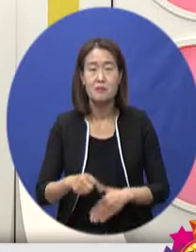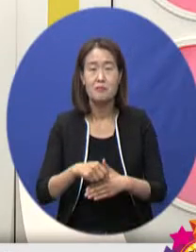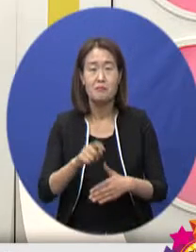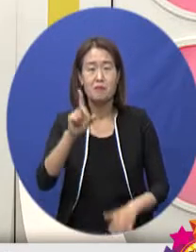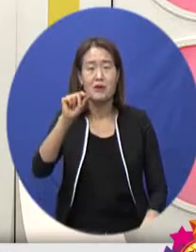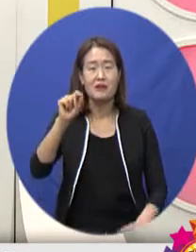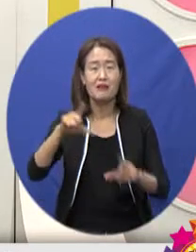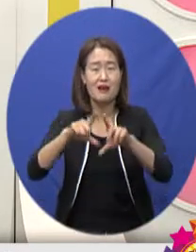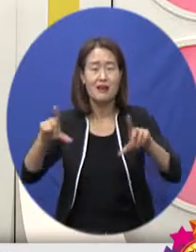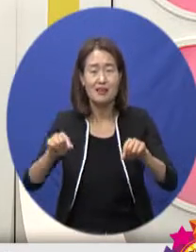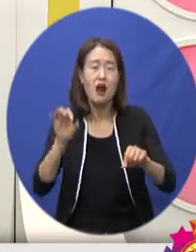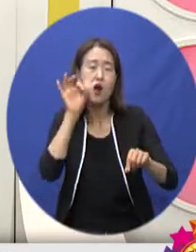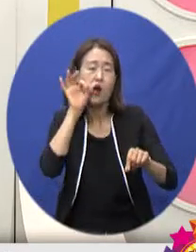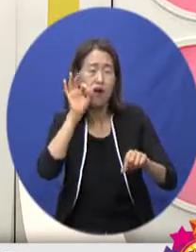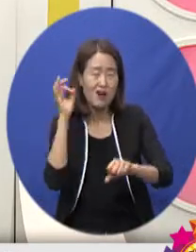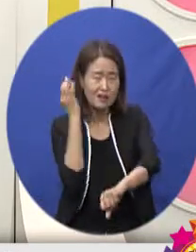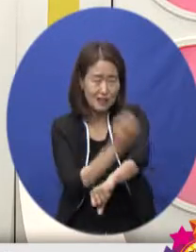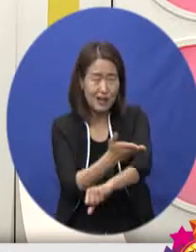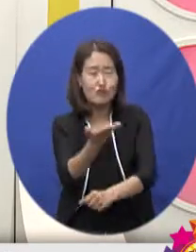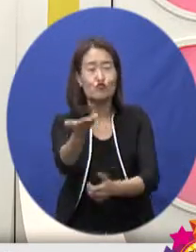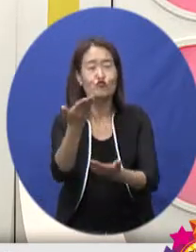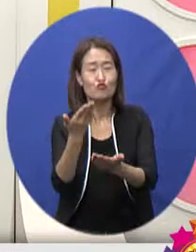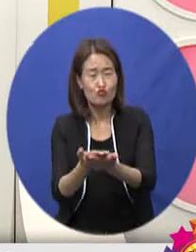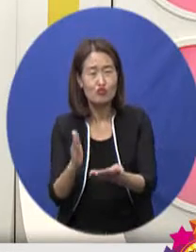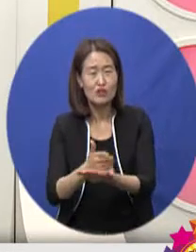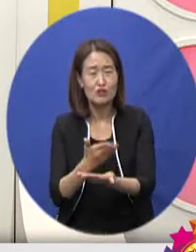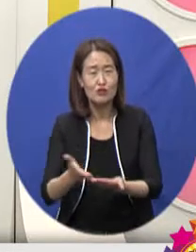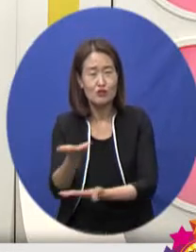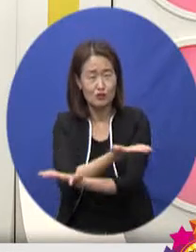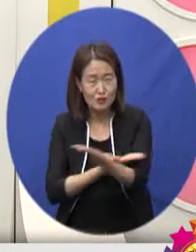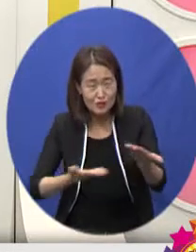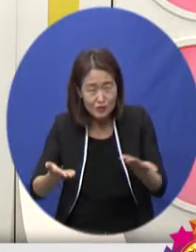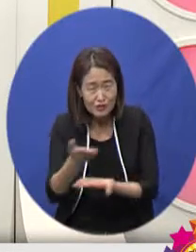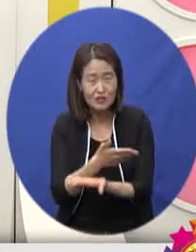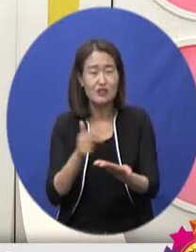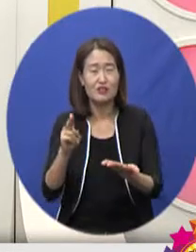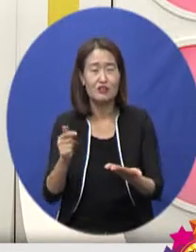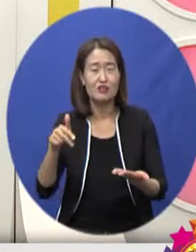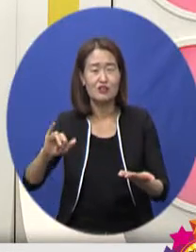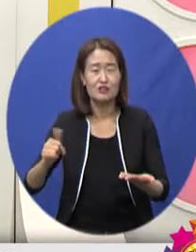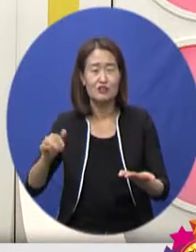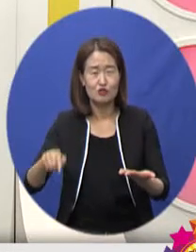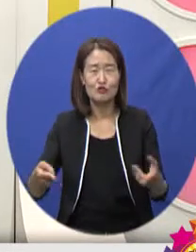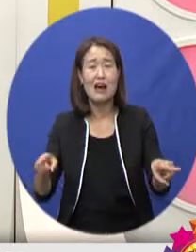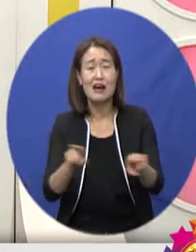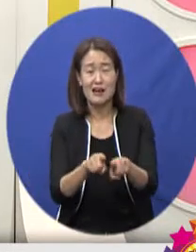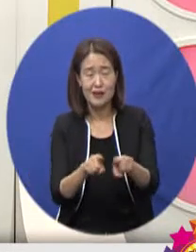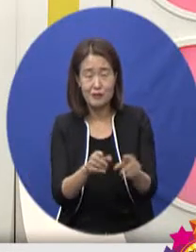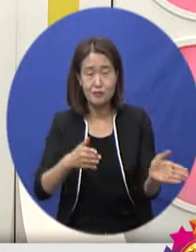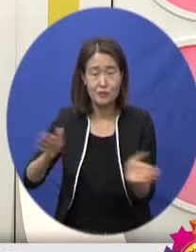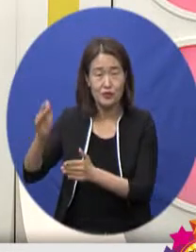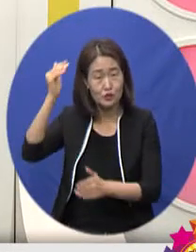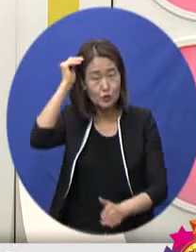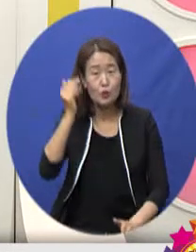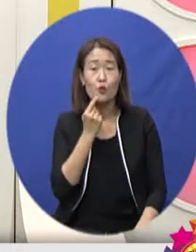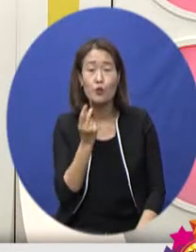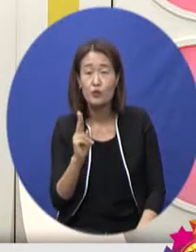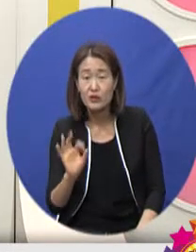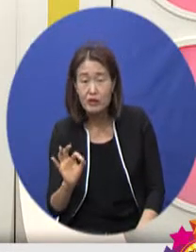사서 또 현희정 씨하고 또 나눠 먹고 이제 그런 사이도 됐고. 네. 정우영 씨는 또 가끔씩 이제